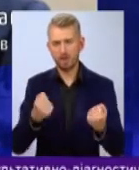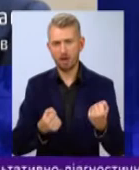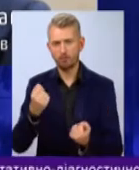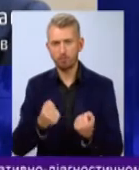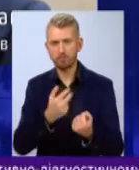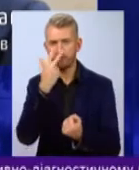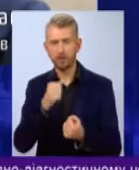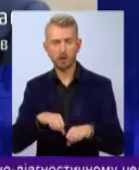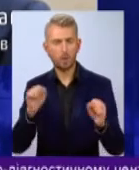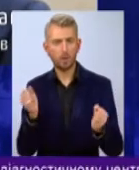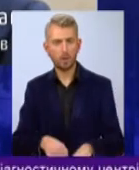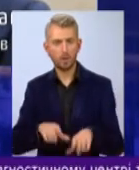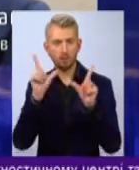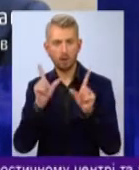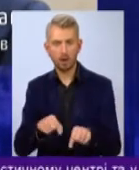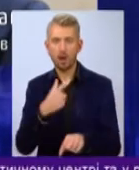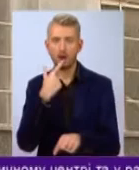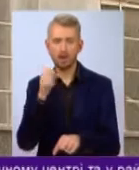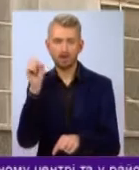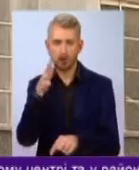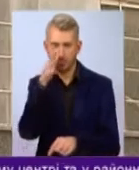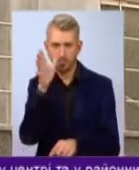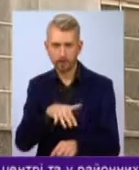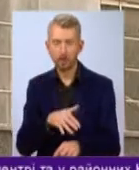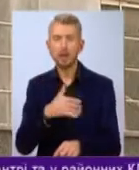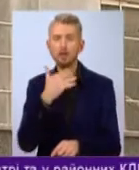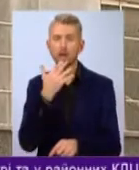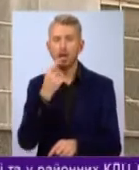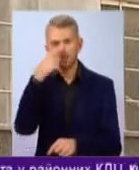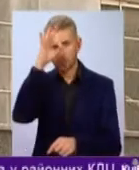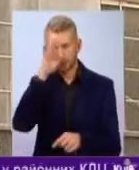превисила скорість і проїхала на захищаючий сигнал світлофора. Національна поліція і